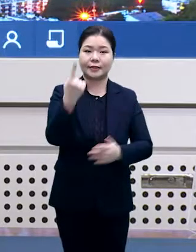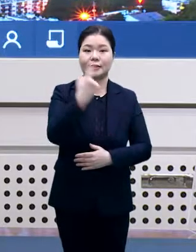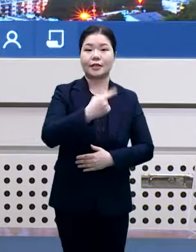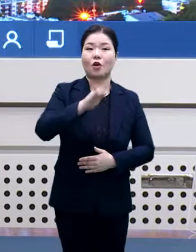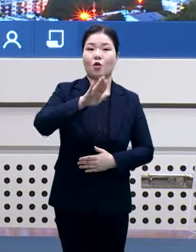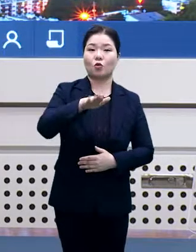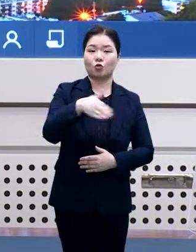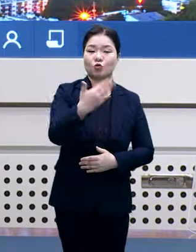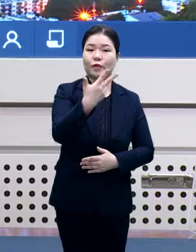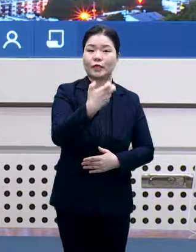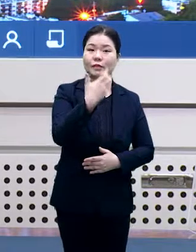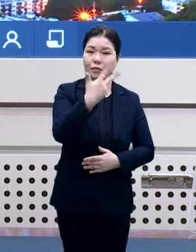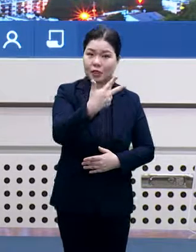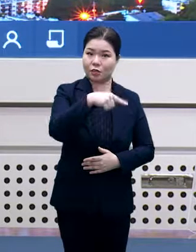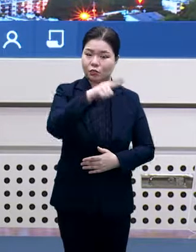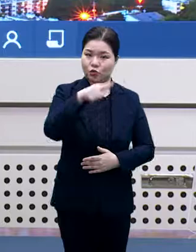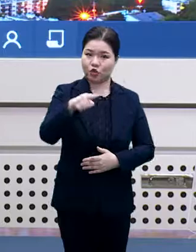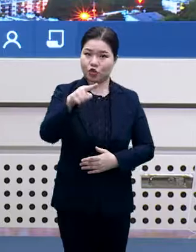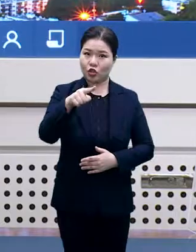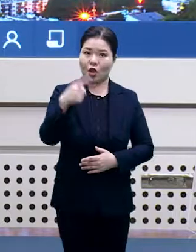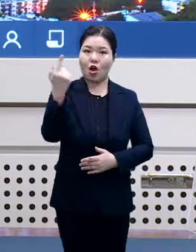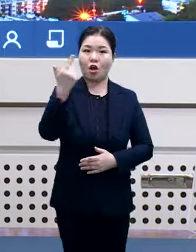단지는